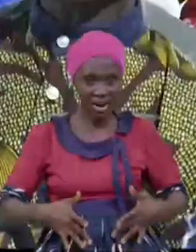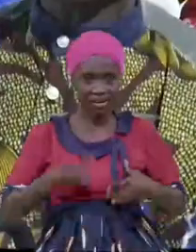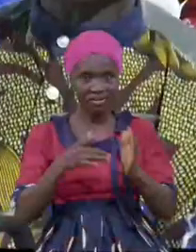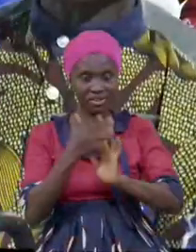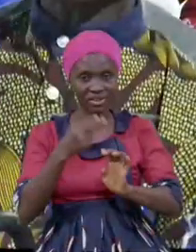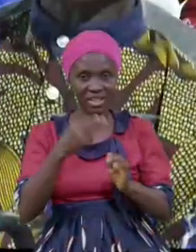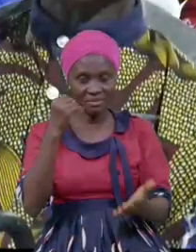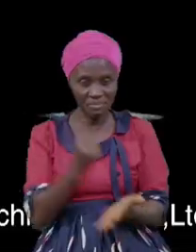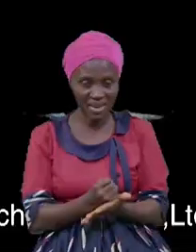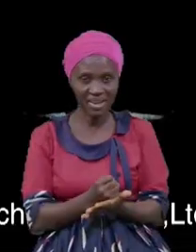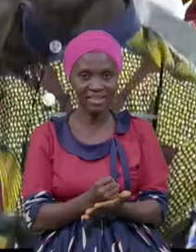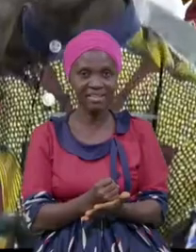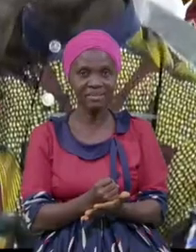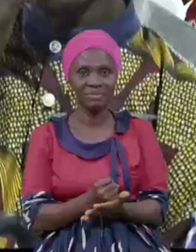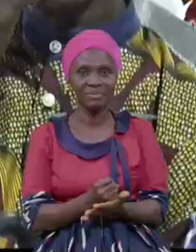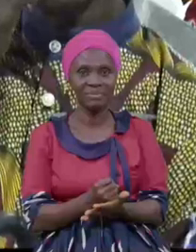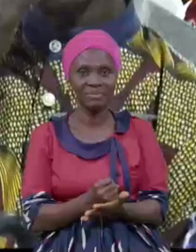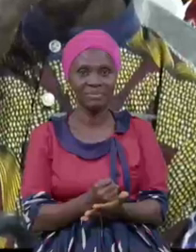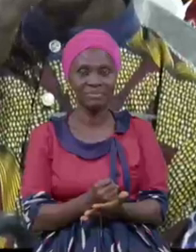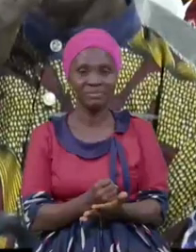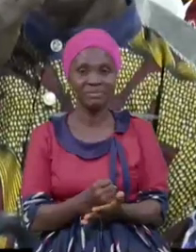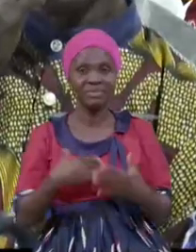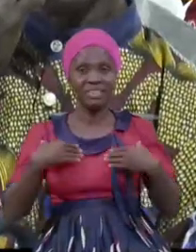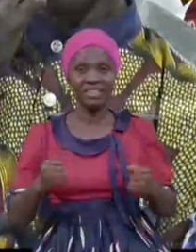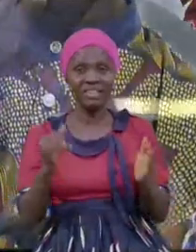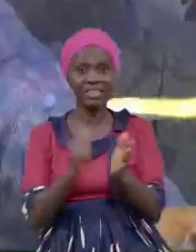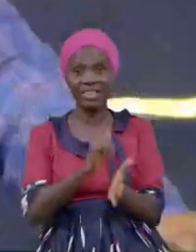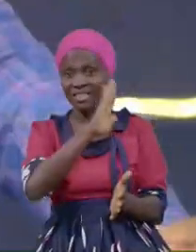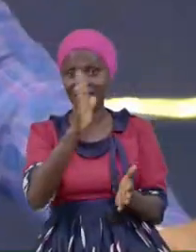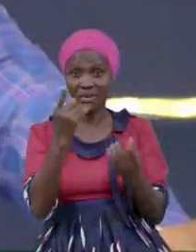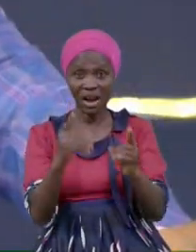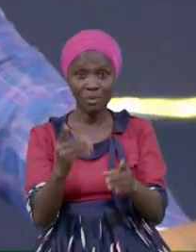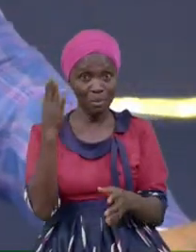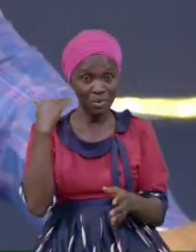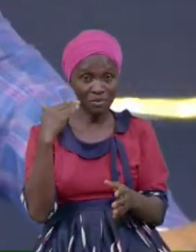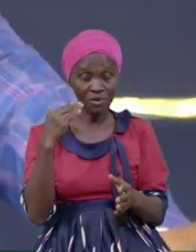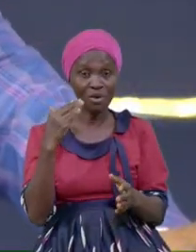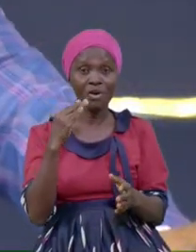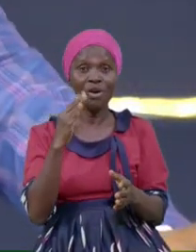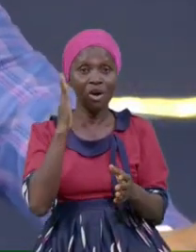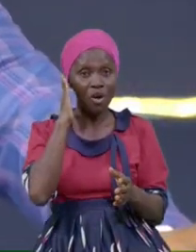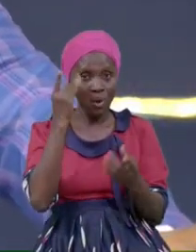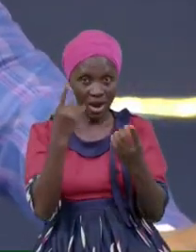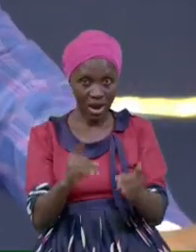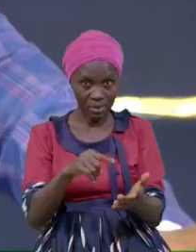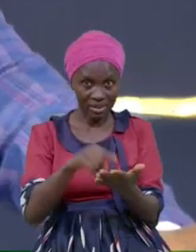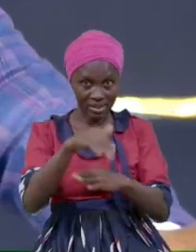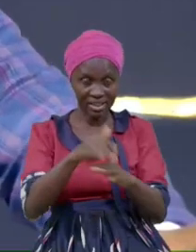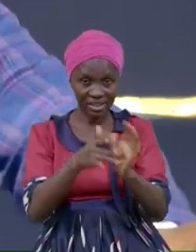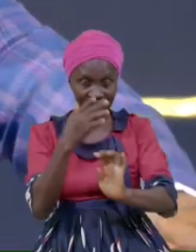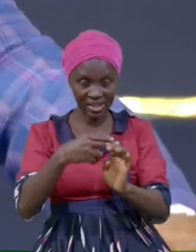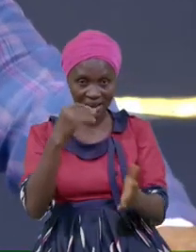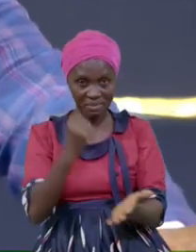soir. La guérison qui n'a jamais lieu avant va t'arriver ce soir. La